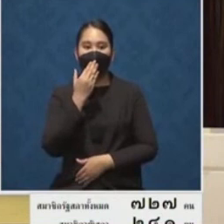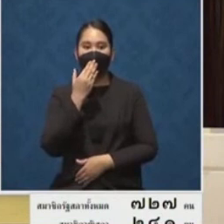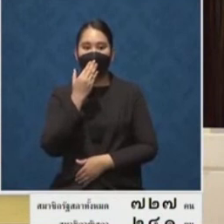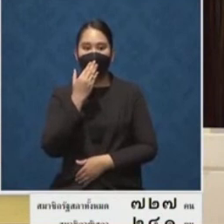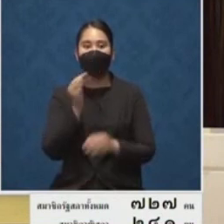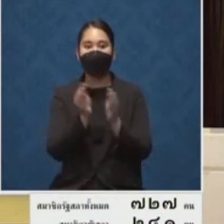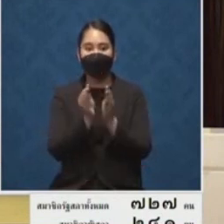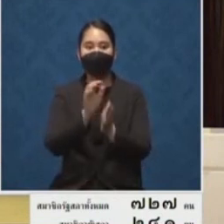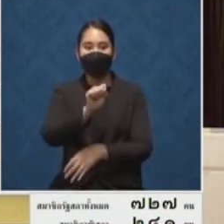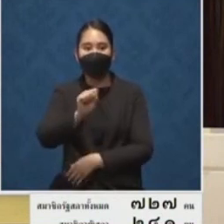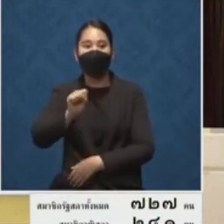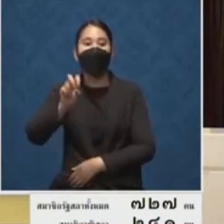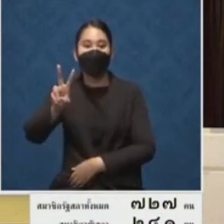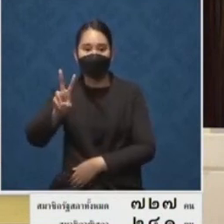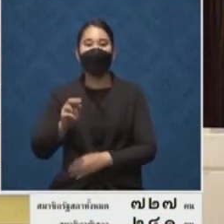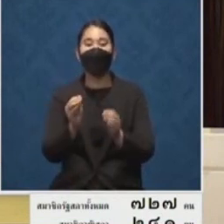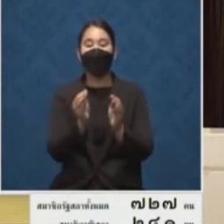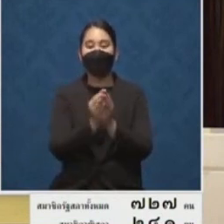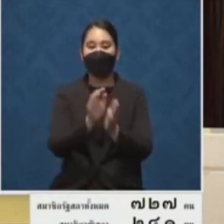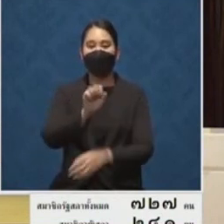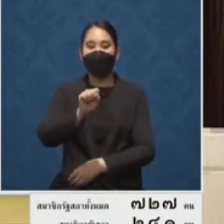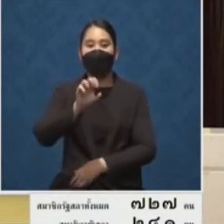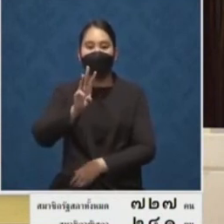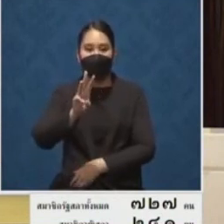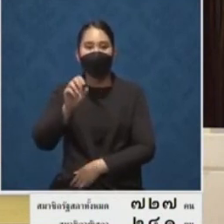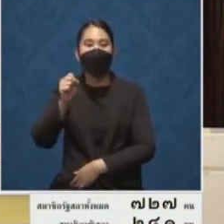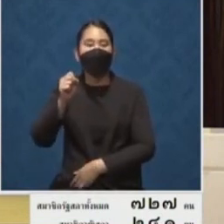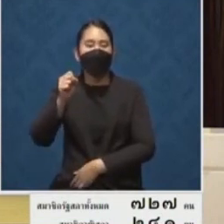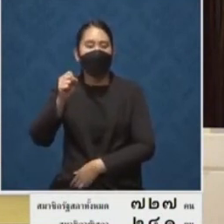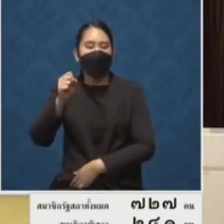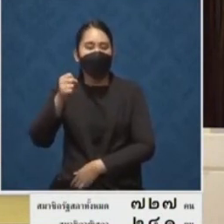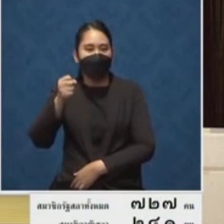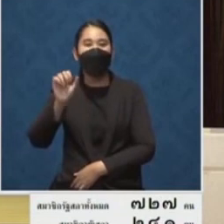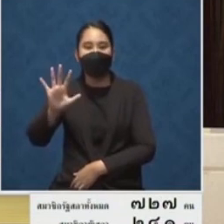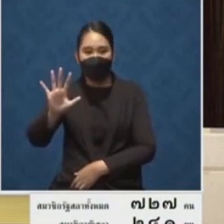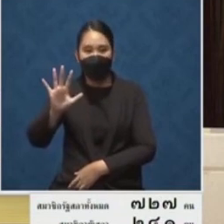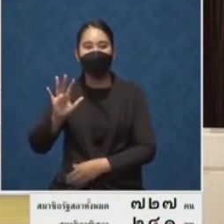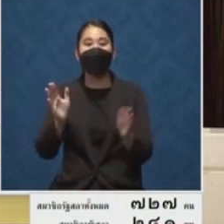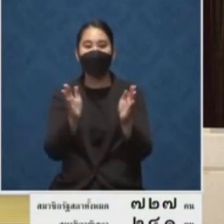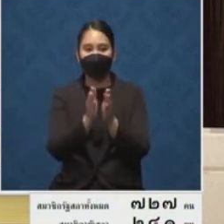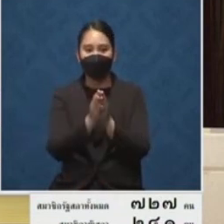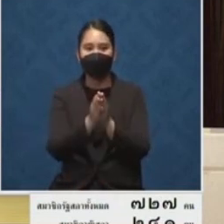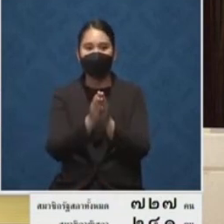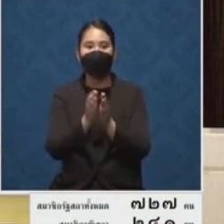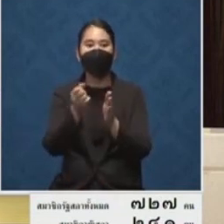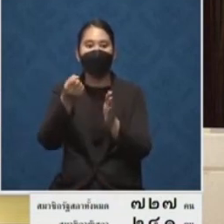วม299งดออกเสียงคะแนนสส2คะแนนสว